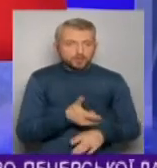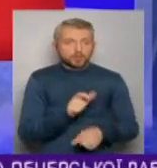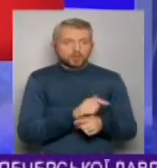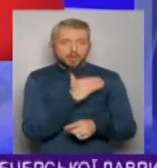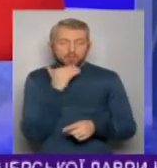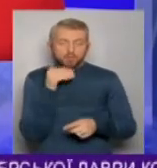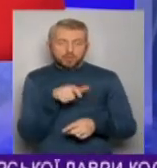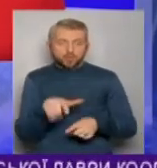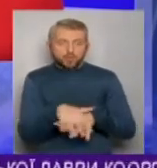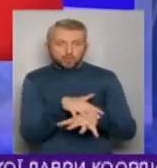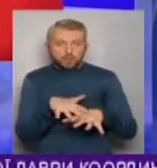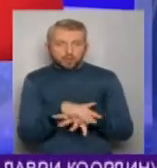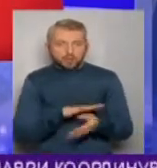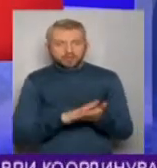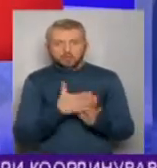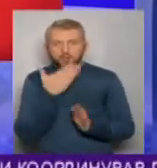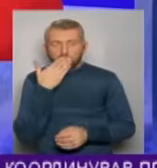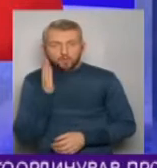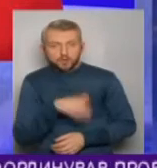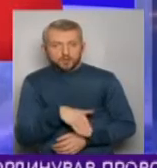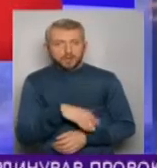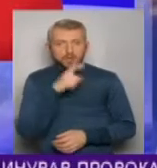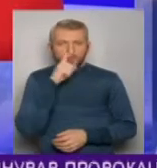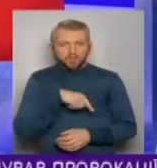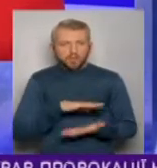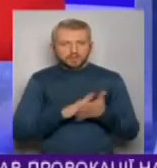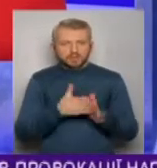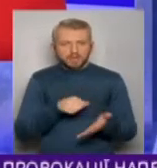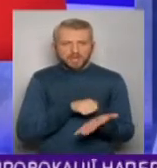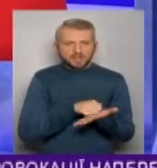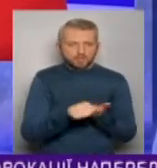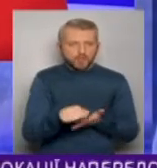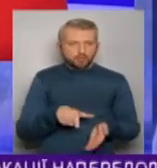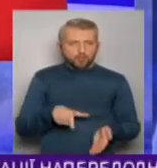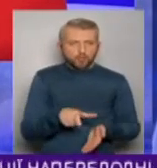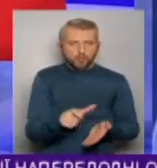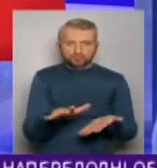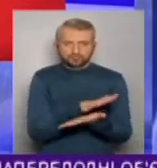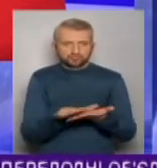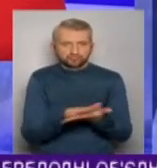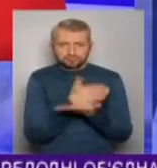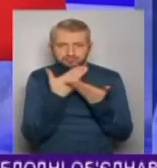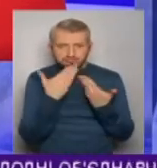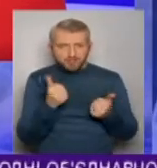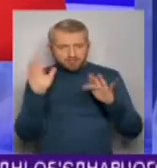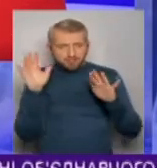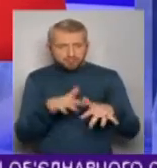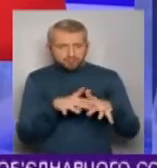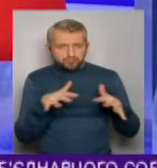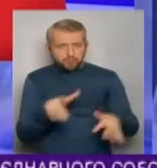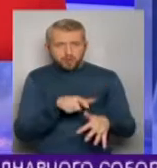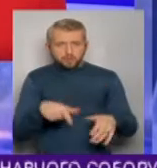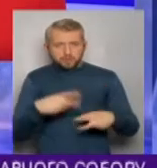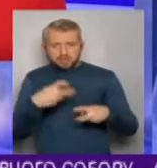людей, незадовільний стан, поганий стан асфальту, не розчищається сьогодні сніг, люди ламають ноги,